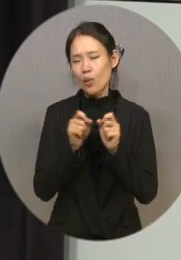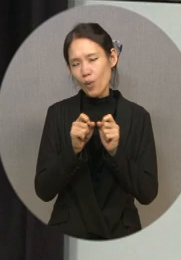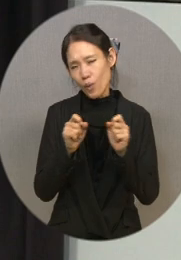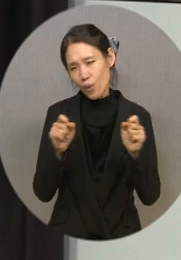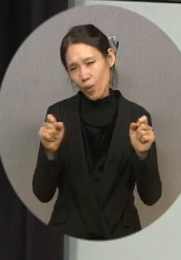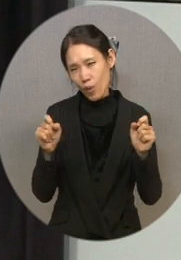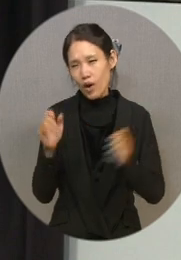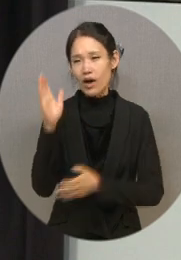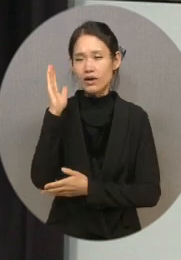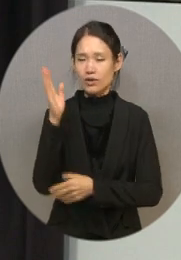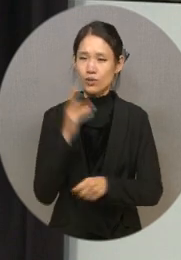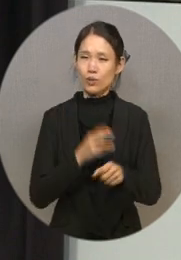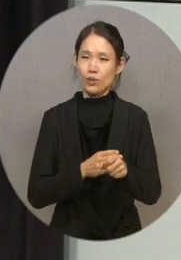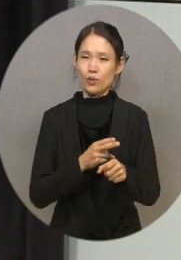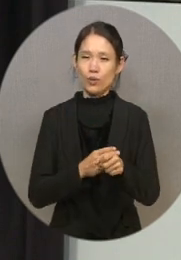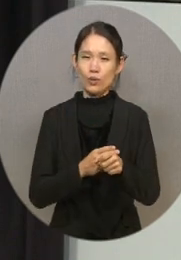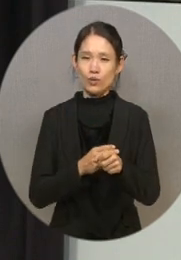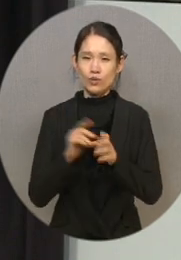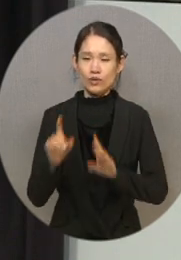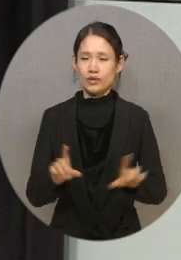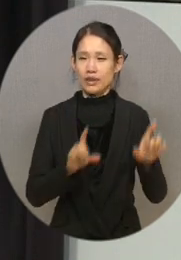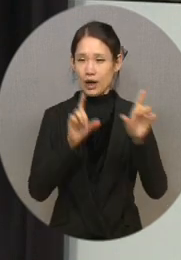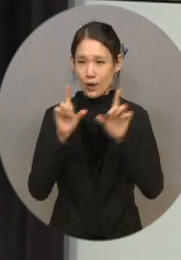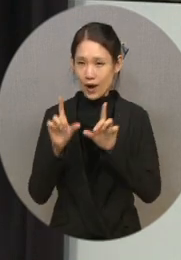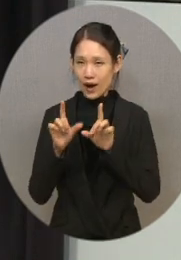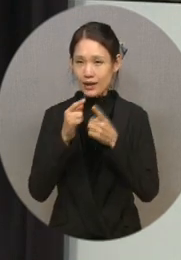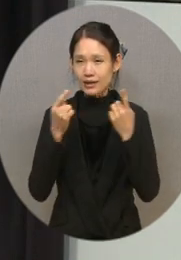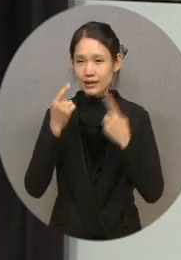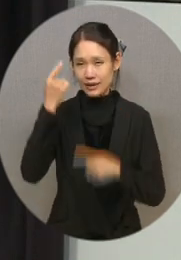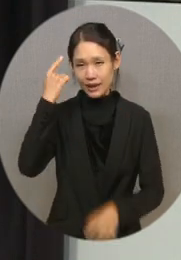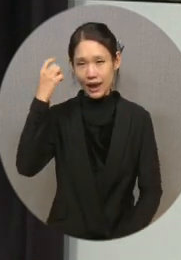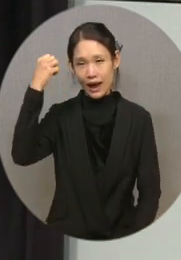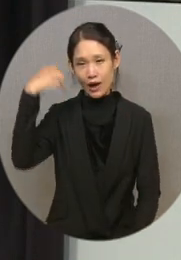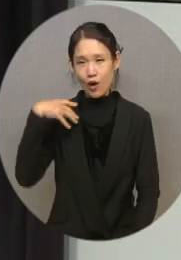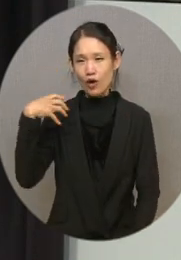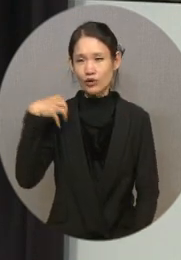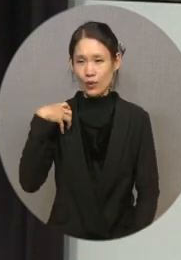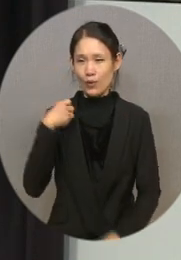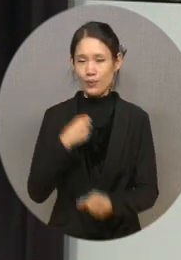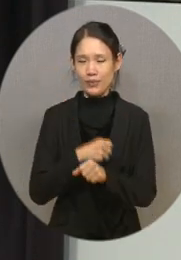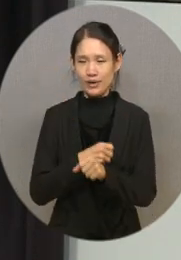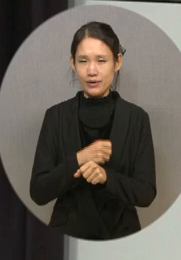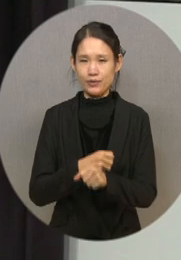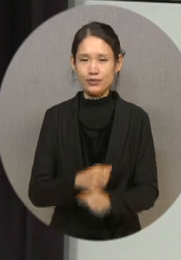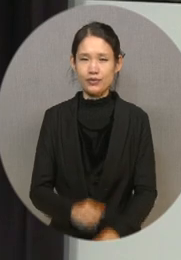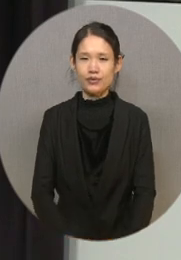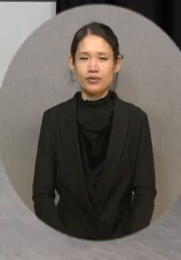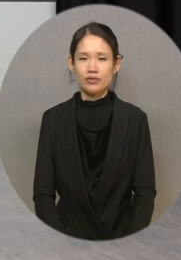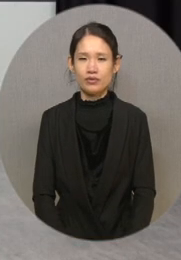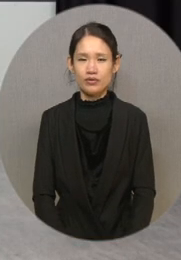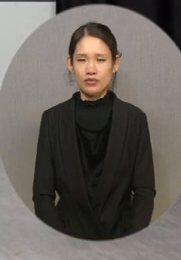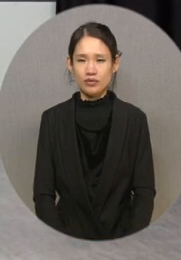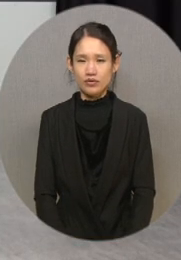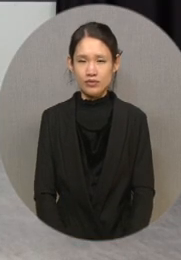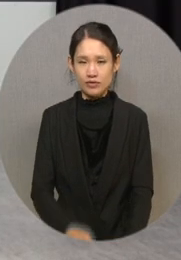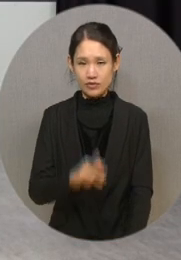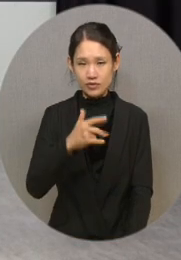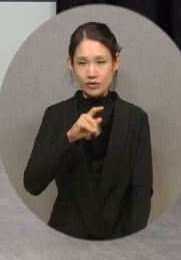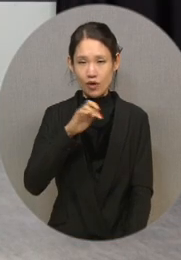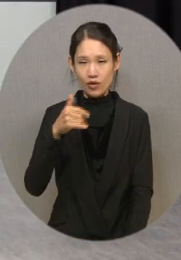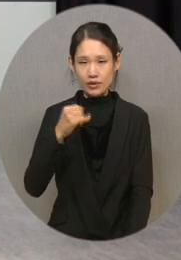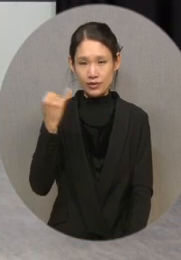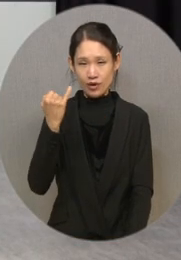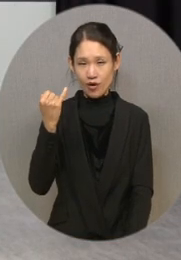또 네. 하시고 대학원도 또 맞고 예, 계셨고. 그렇습니다. 네. 그래서 제가 그 성심여대에서